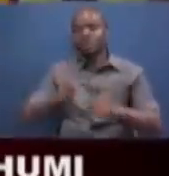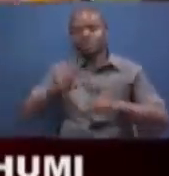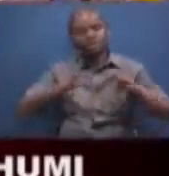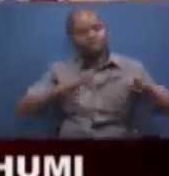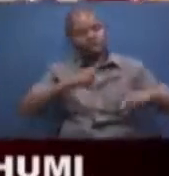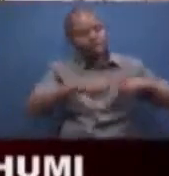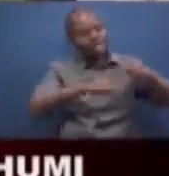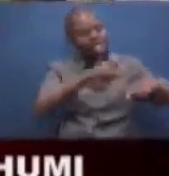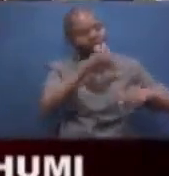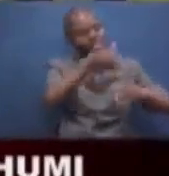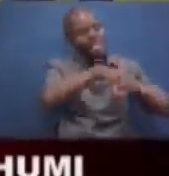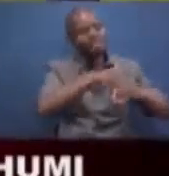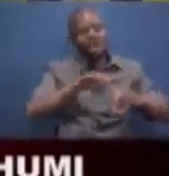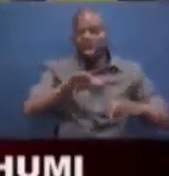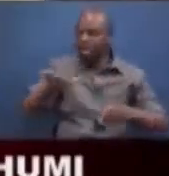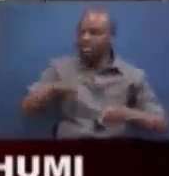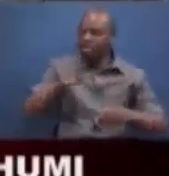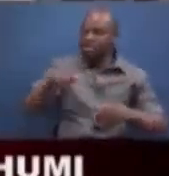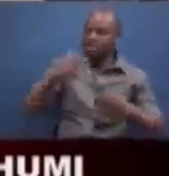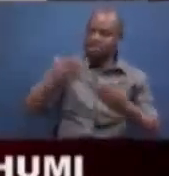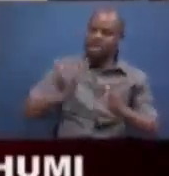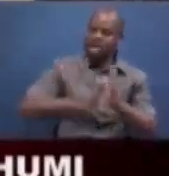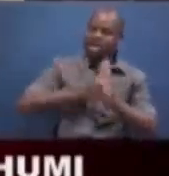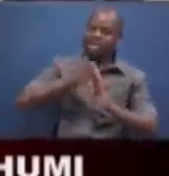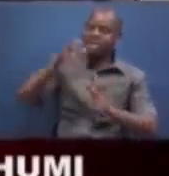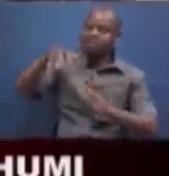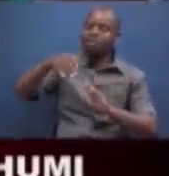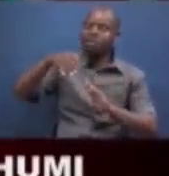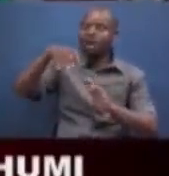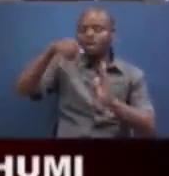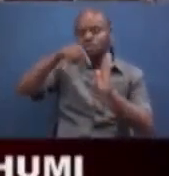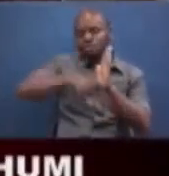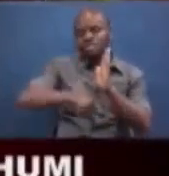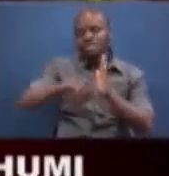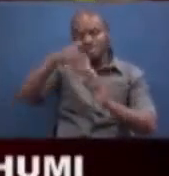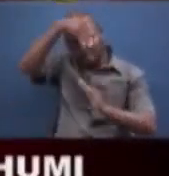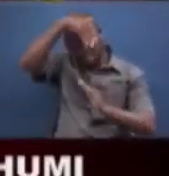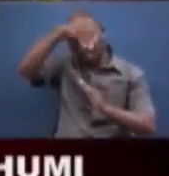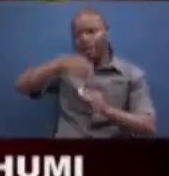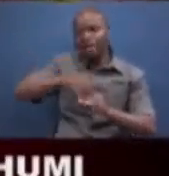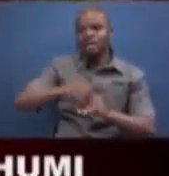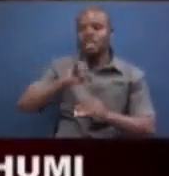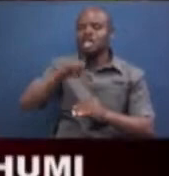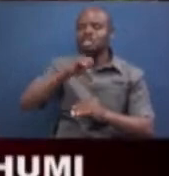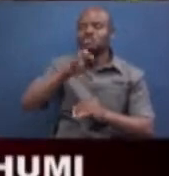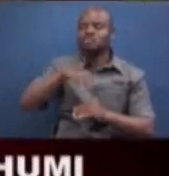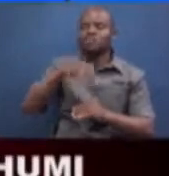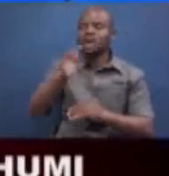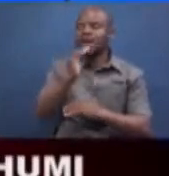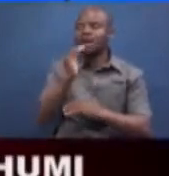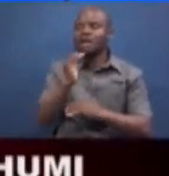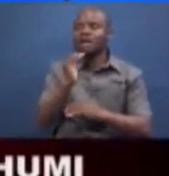kuagua miradi ya chama kisiwani humo, akianza na mkoa wa Kusini Pemba. Juma Kasim, Channel 10,